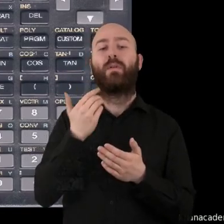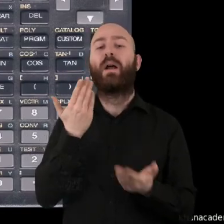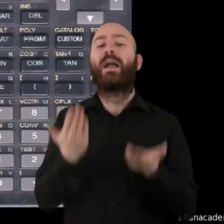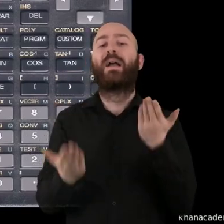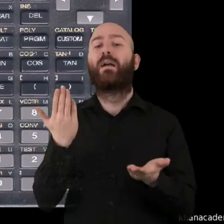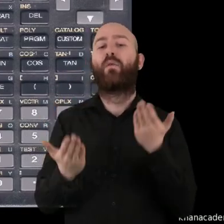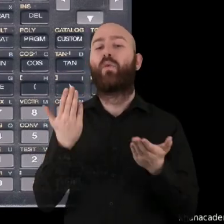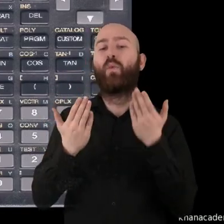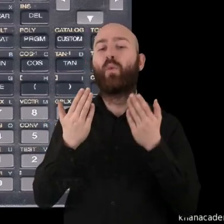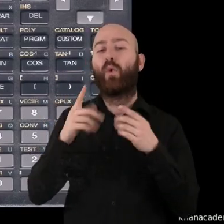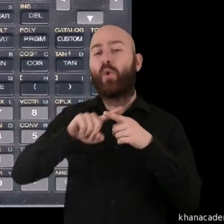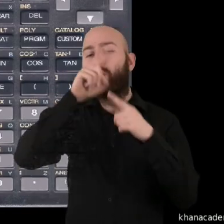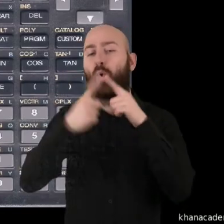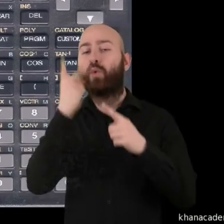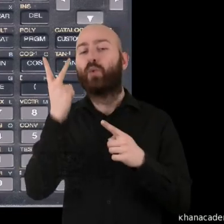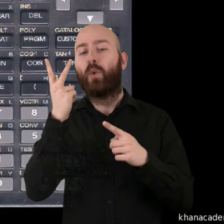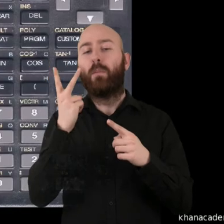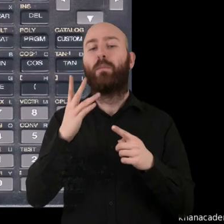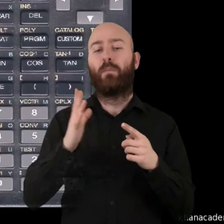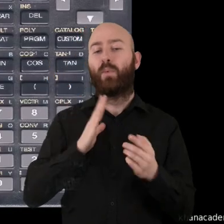funtach w roku drugim. Zaokrągle.